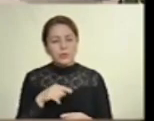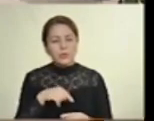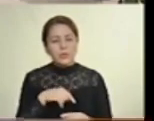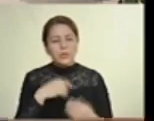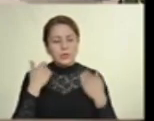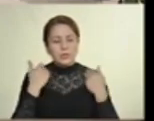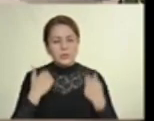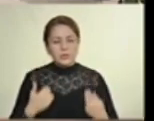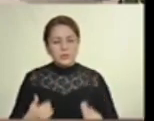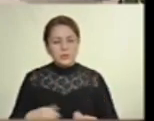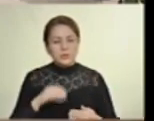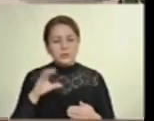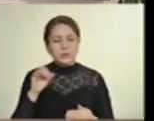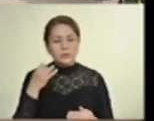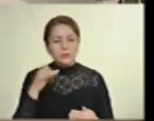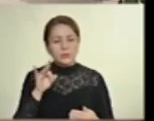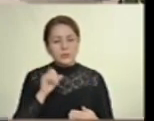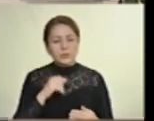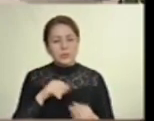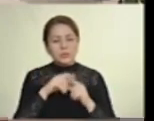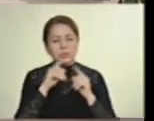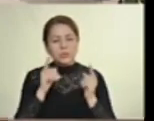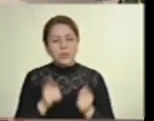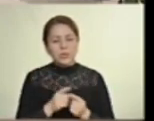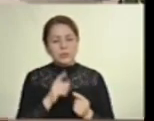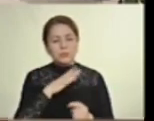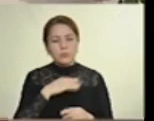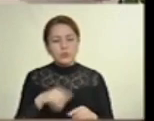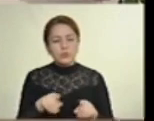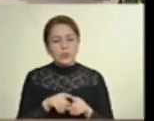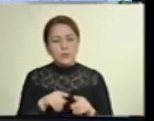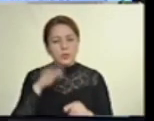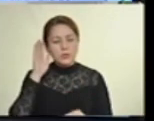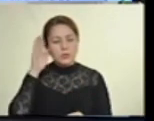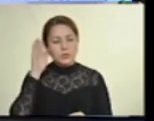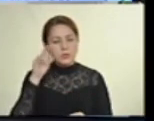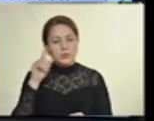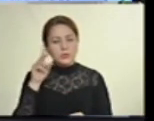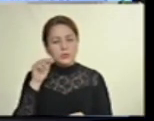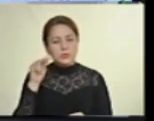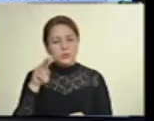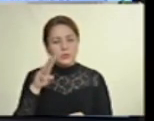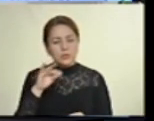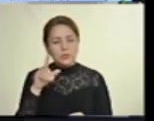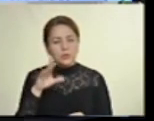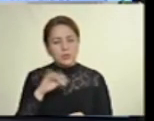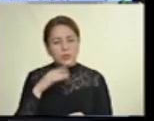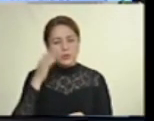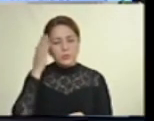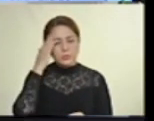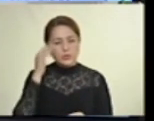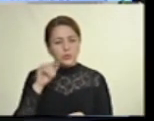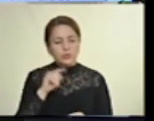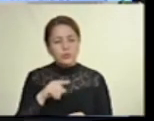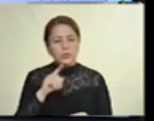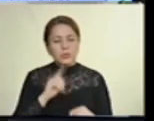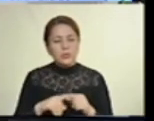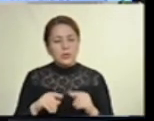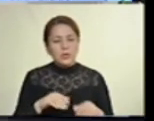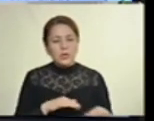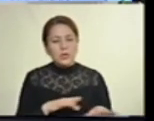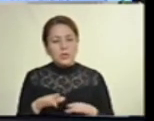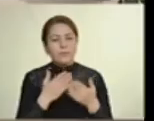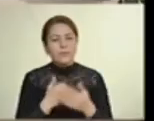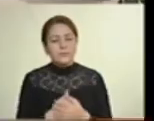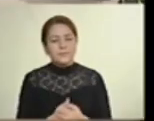tanasini suyuri shaklda bo'lishi ham suvning zichligiga borishga, ya'ni uni tezroq harakatlanishiga